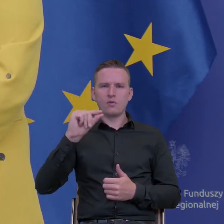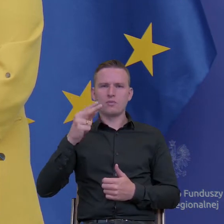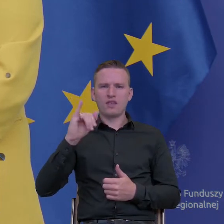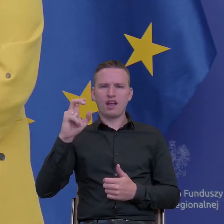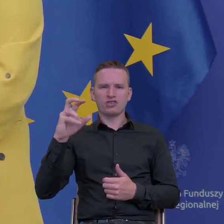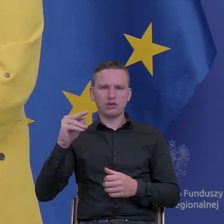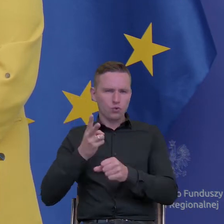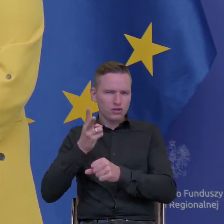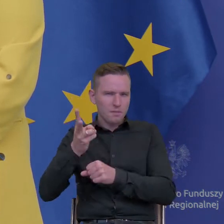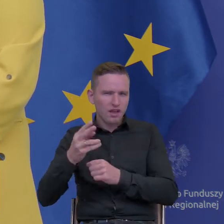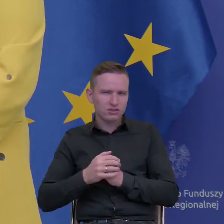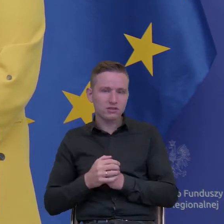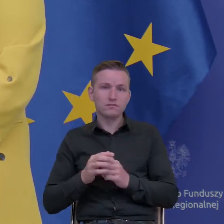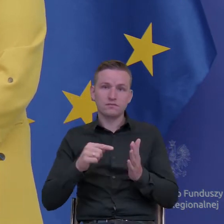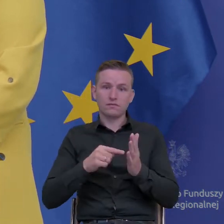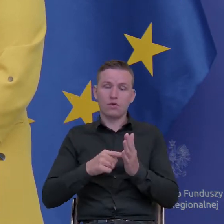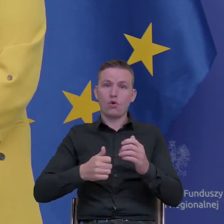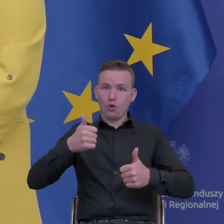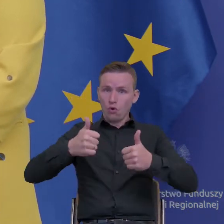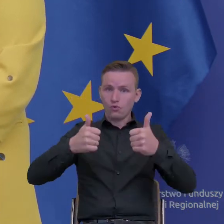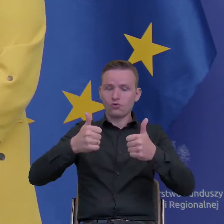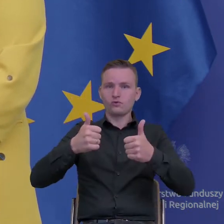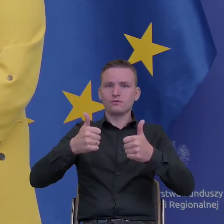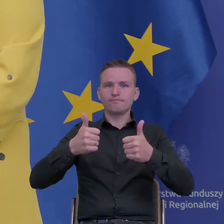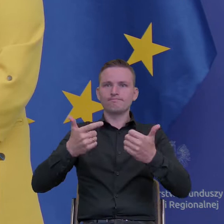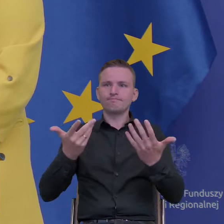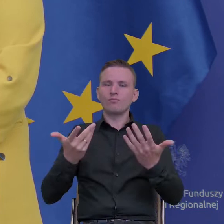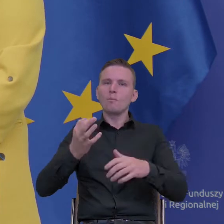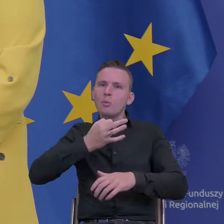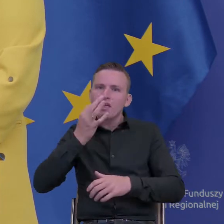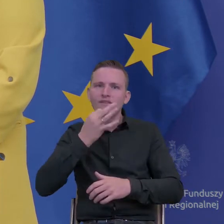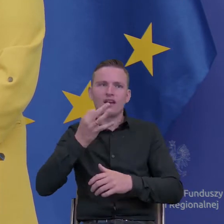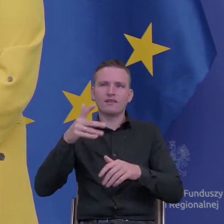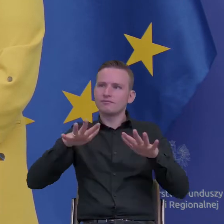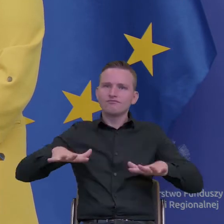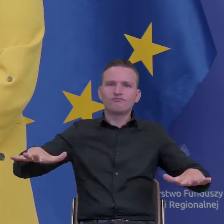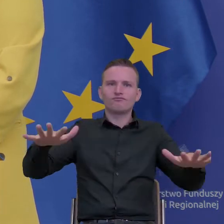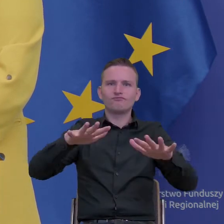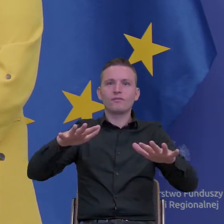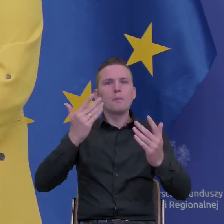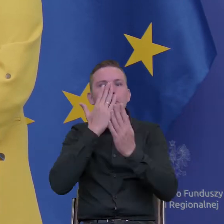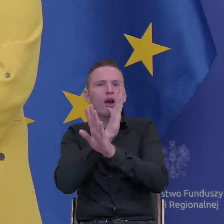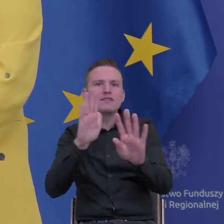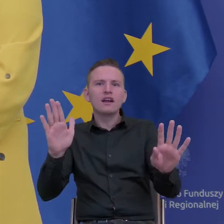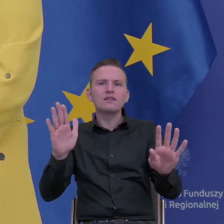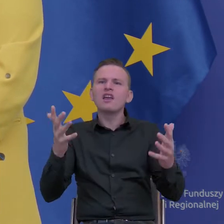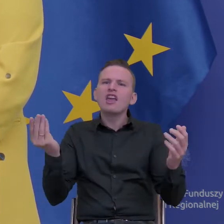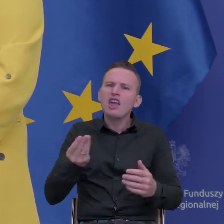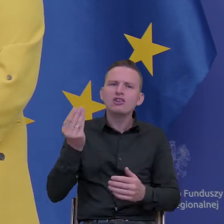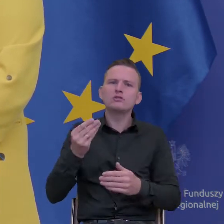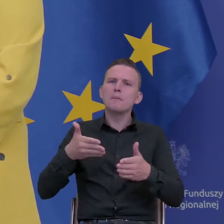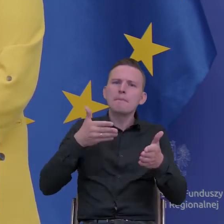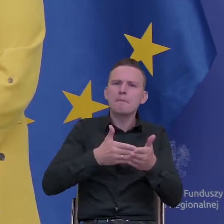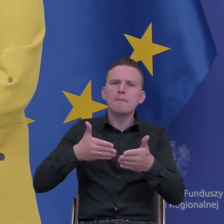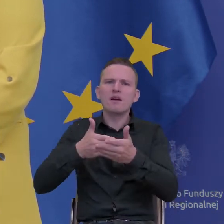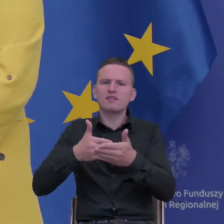nam pomysły, pokazujecie, co jest jeszcze do zrobienia, tak abyśmy mogli kształtować tą rzeczywistość nas otaczającą